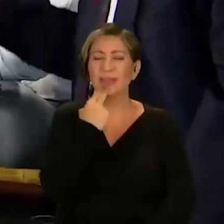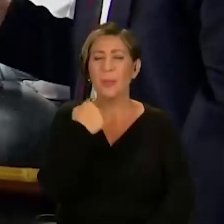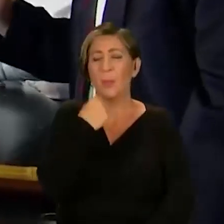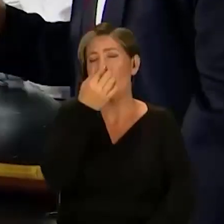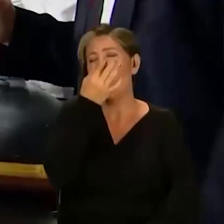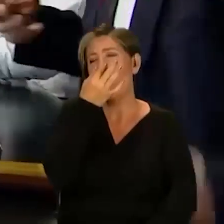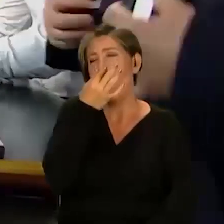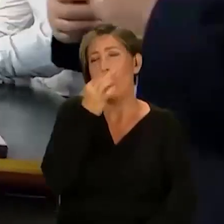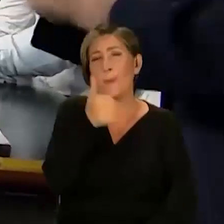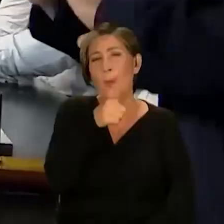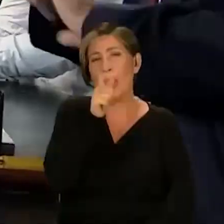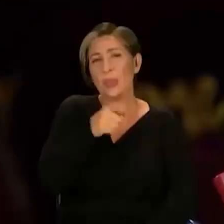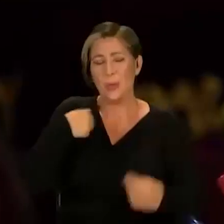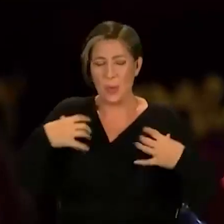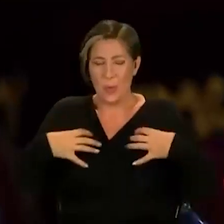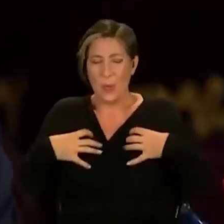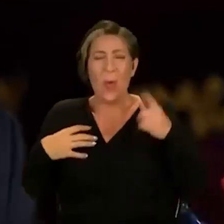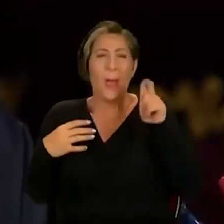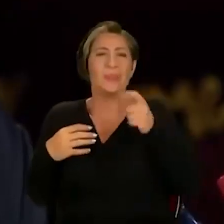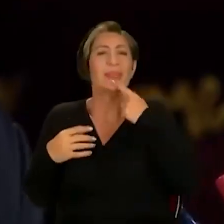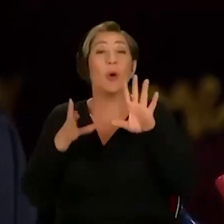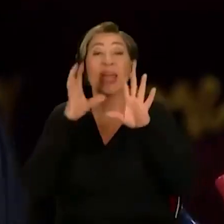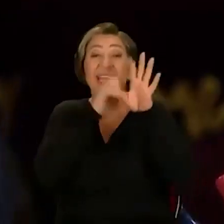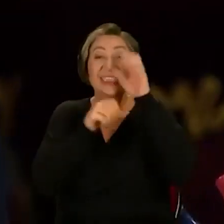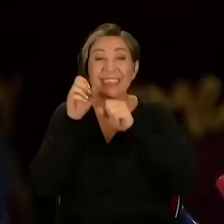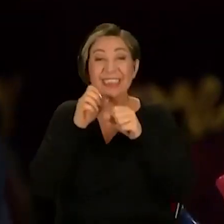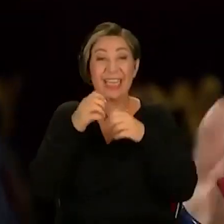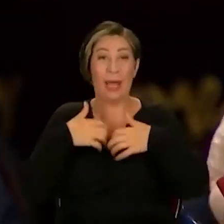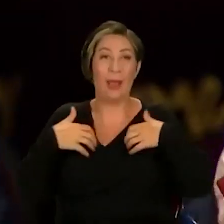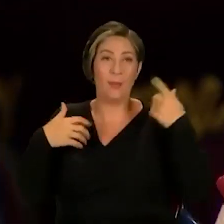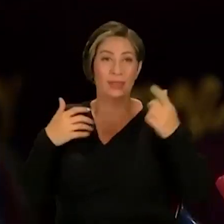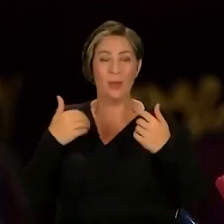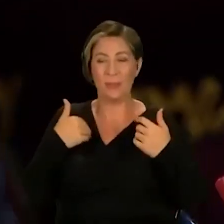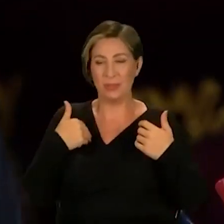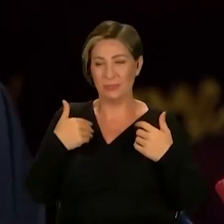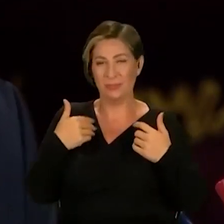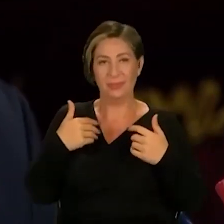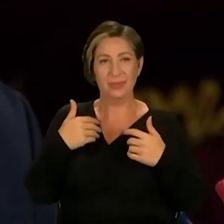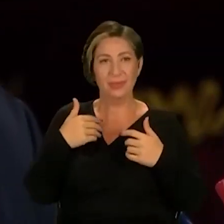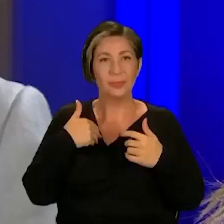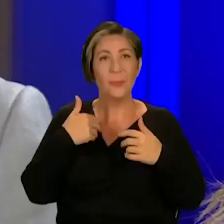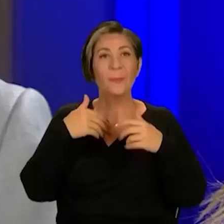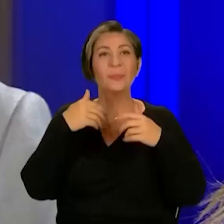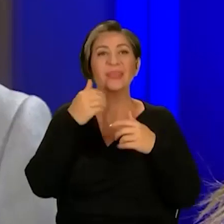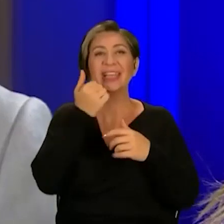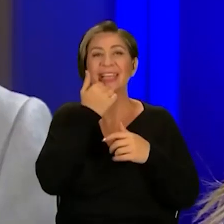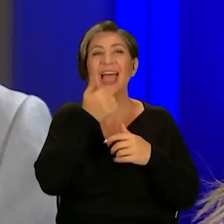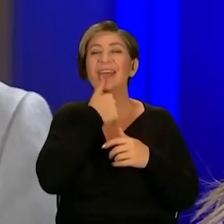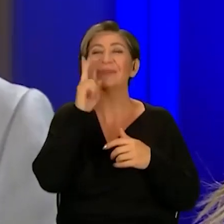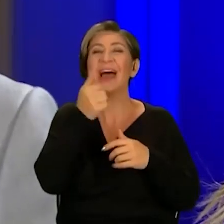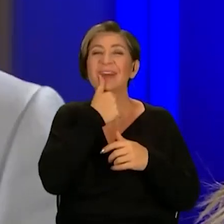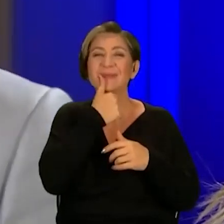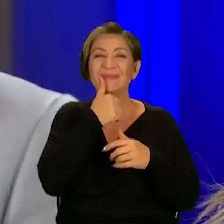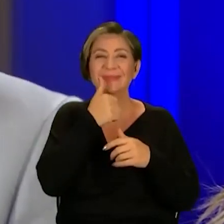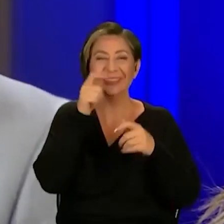burnumu Erdem Bey yaptı demez, benim göğsüm düzelt demez. O gizli kahramandır hep. Ama benim için beni Bingöl Hocam yetkili diyen... Biz Erdem Bey'i penis cerrahı olarak... Onu hiç